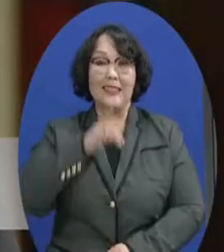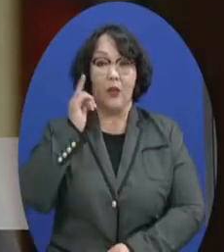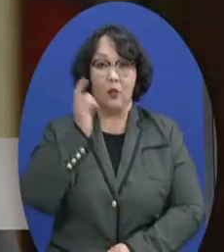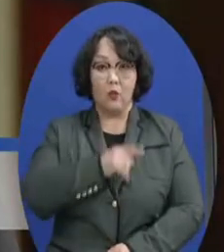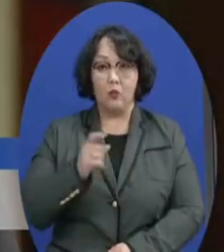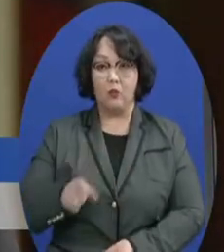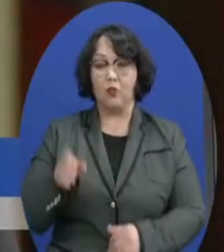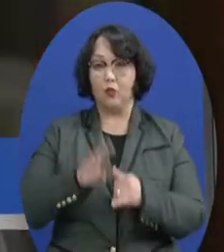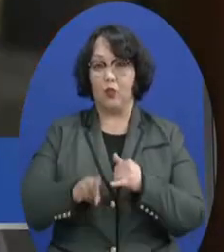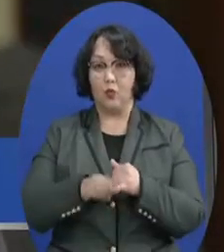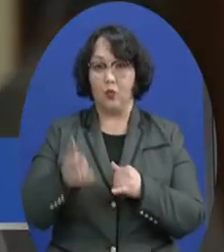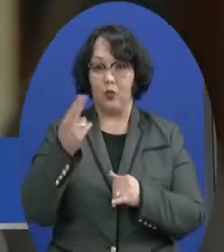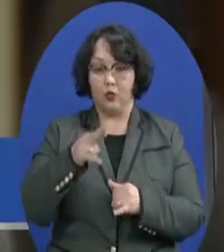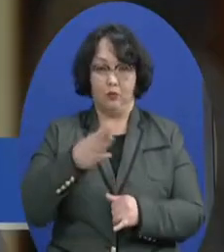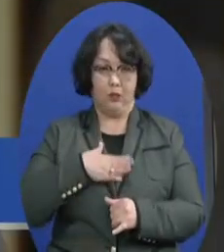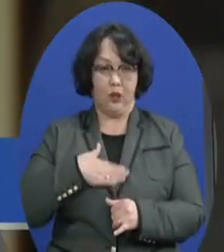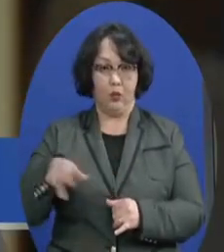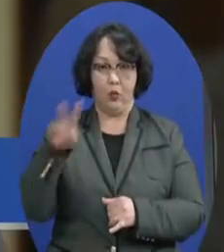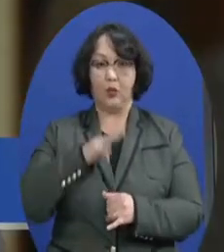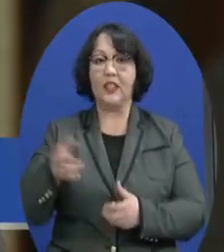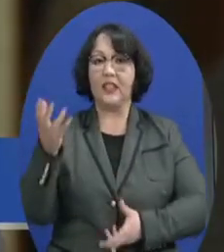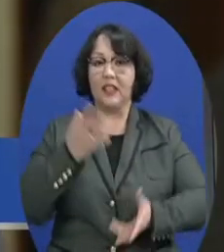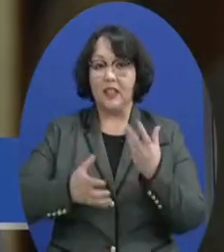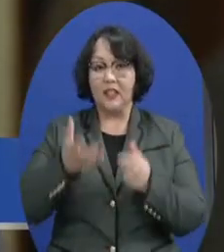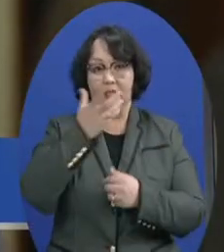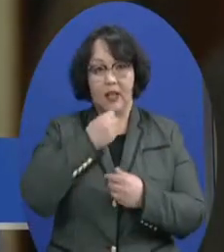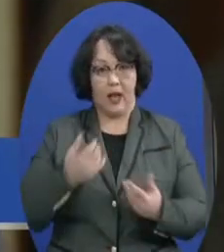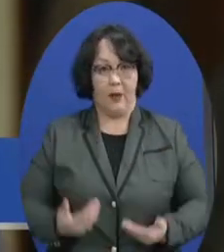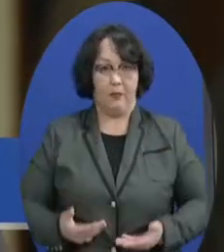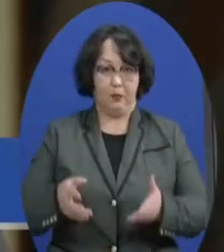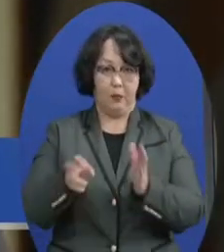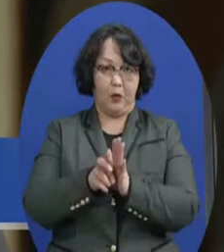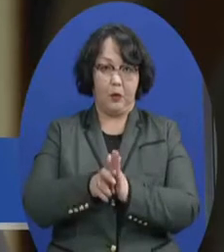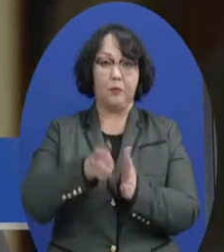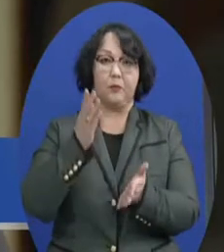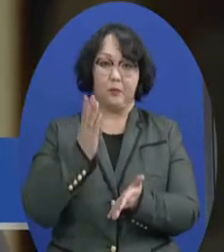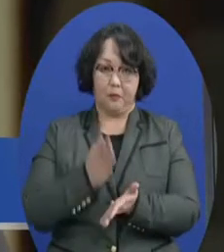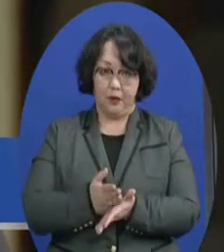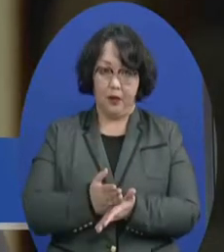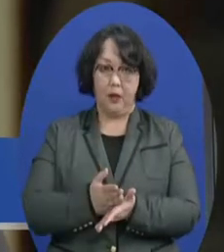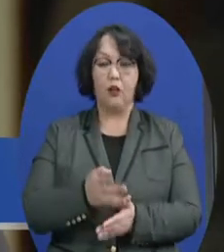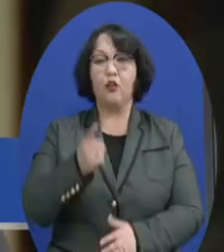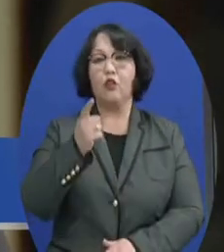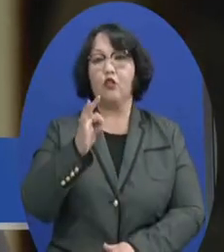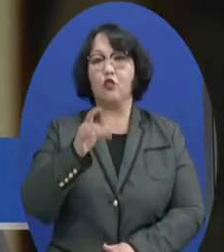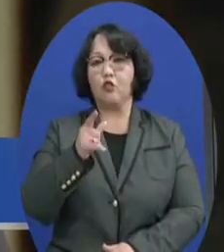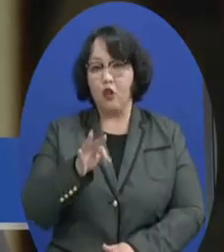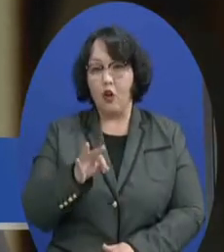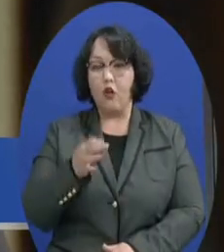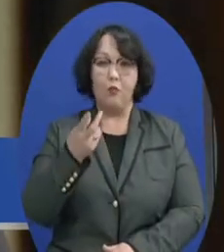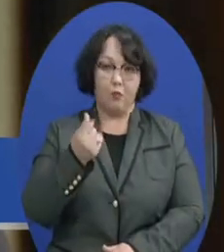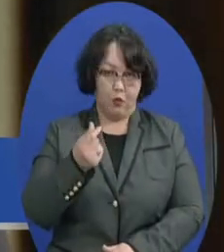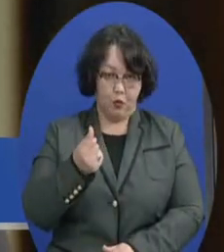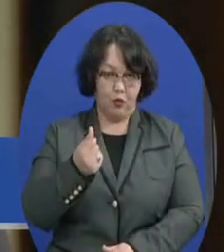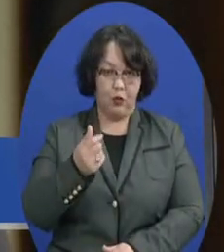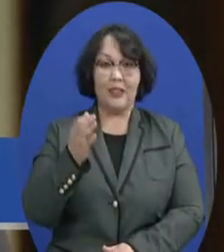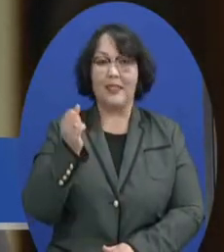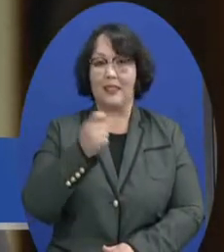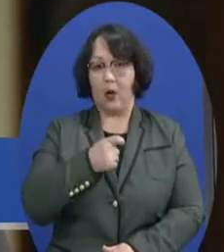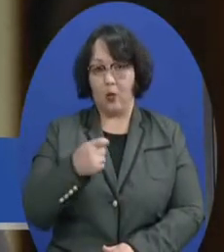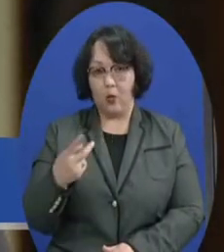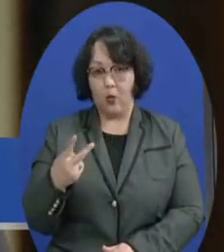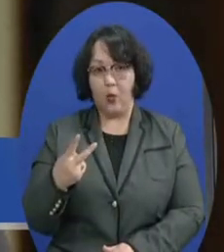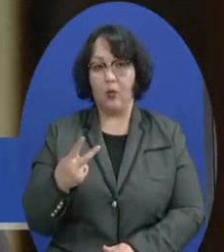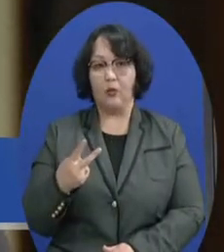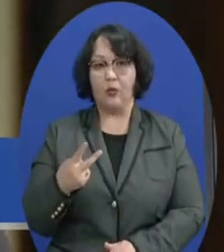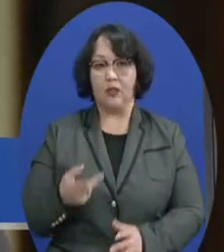сүүлийн үед ер нь их нутгаа зорж ирж байгаа. Мэдээж одоо сайхан амьдрах боломж бий. Тэ? Хөрөнгө мөнгө санхүү тий Тэгэхгүй